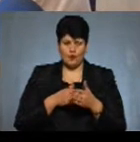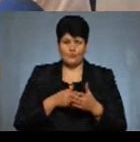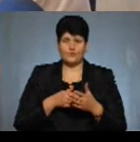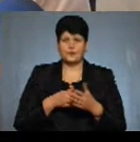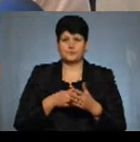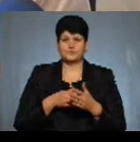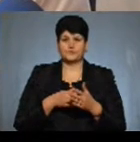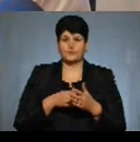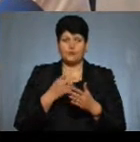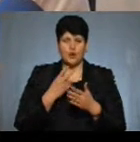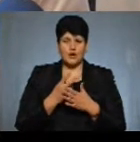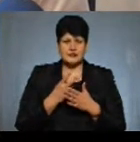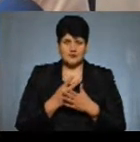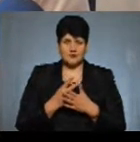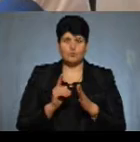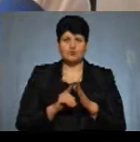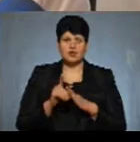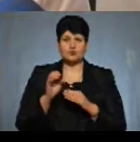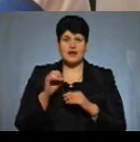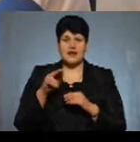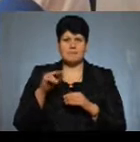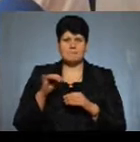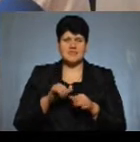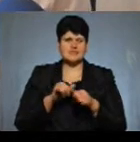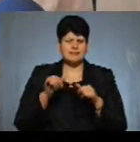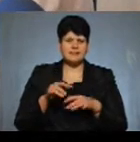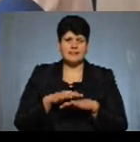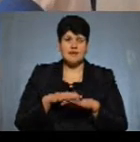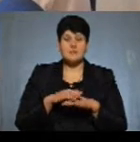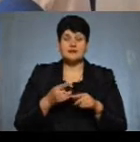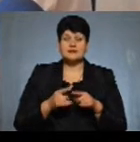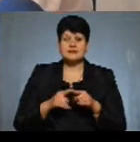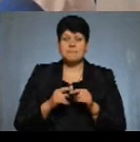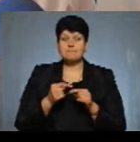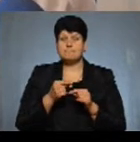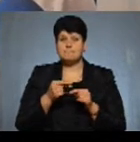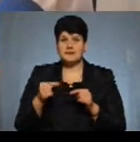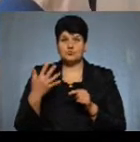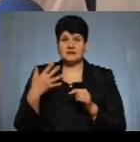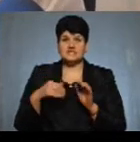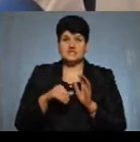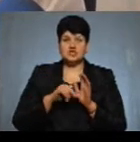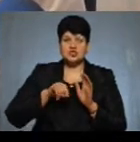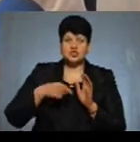або до орієнтовного розрахункового показника початку епідемії складає мінус 56,4.